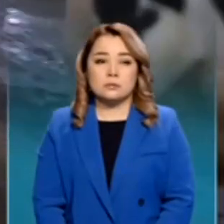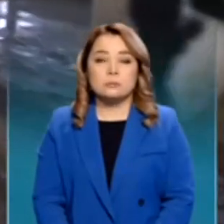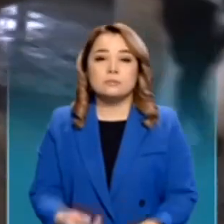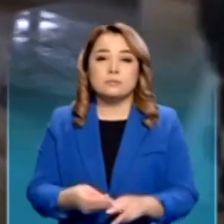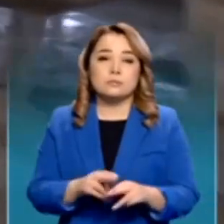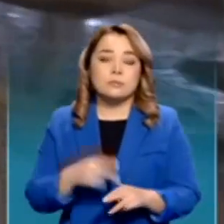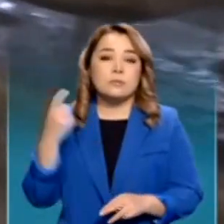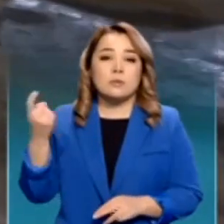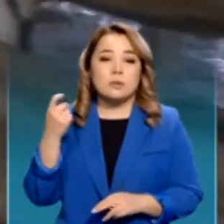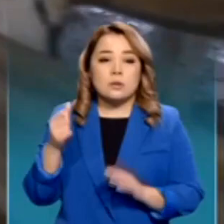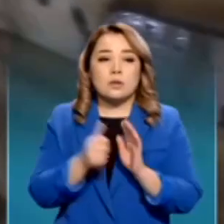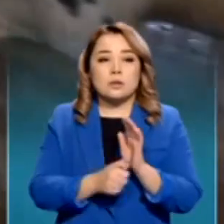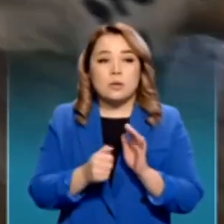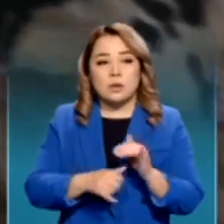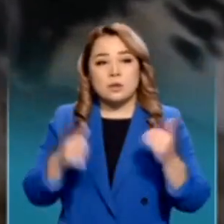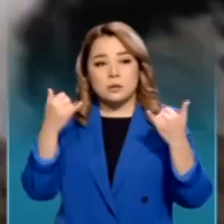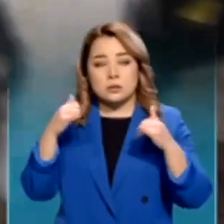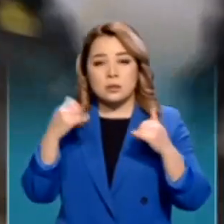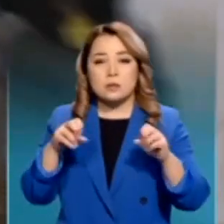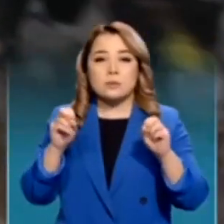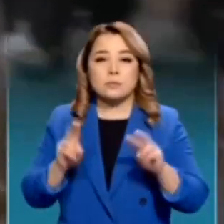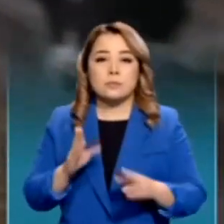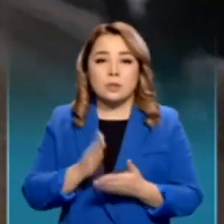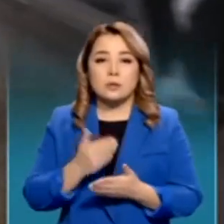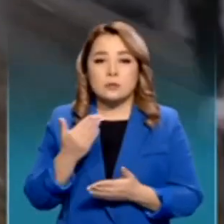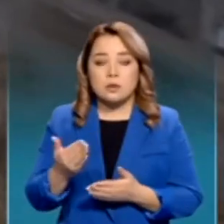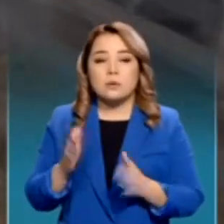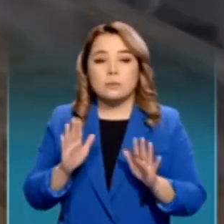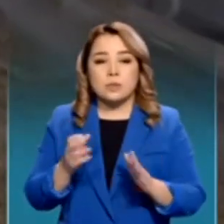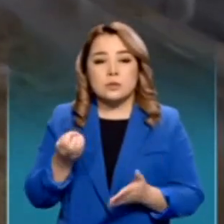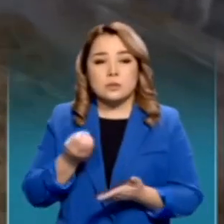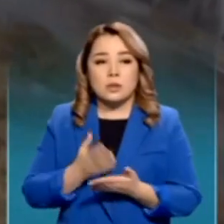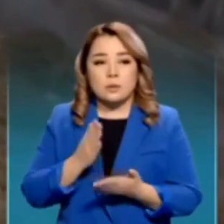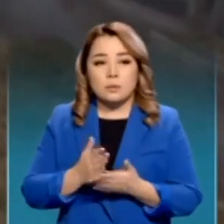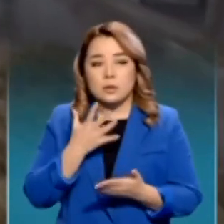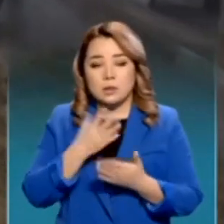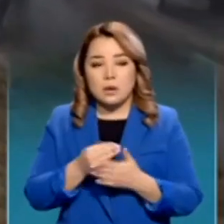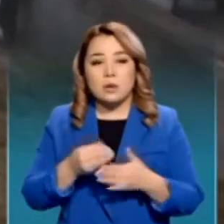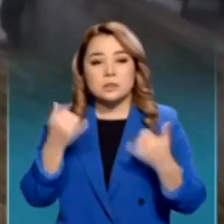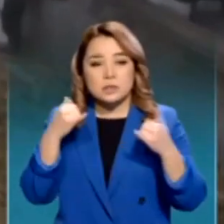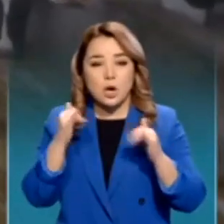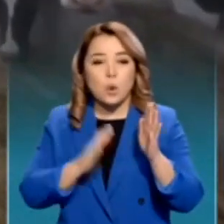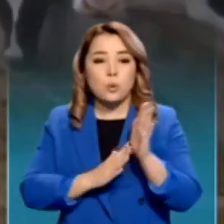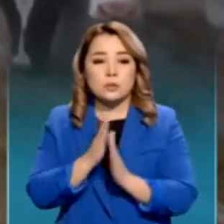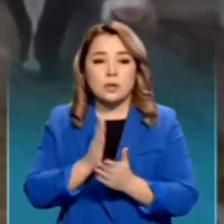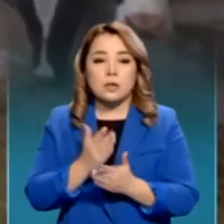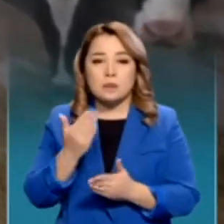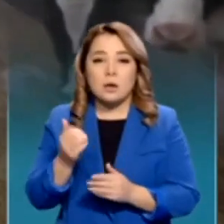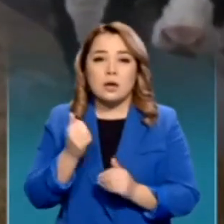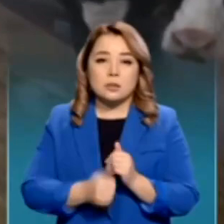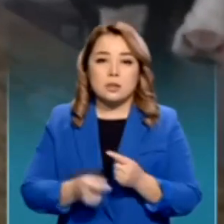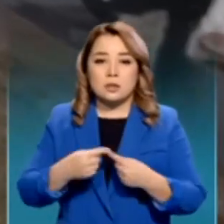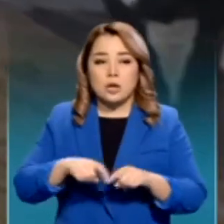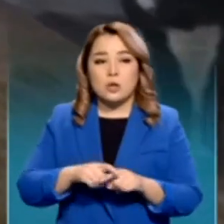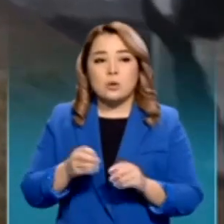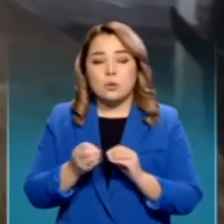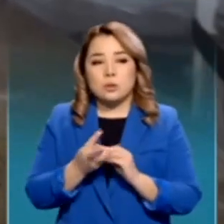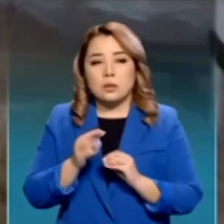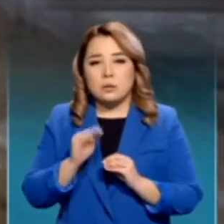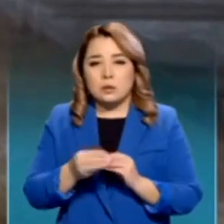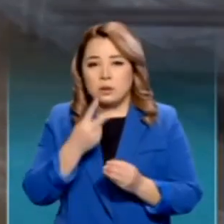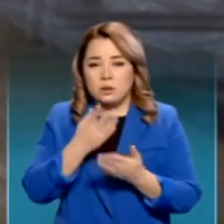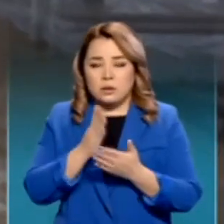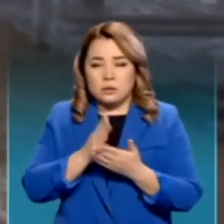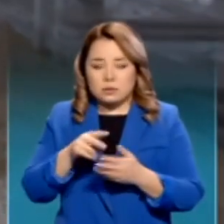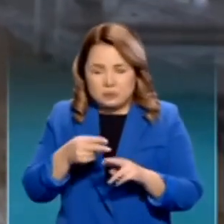Бұл ферма 600 бас ірі қараға арналған. Тек қана асыл тұқымды галштин сырлары өсірлет. Олардың әрқайсы жылына 13 мүн литрге